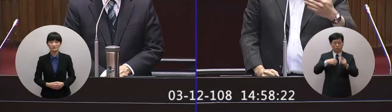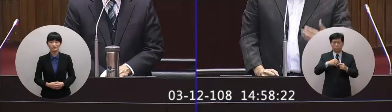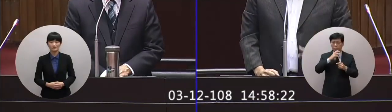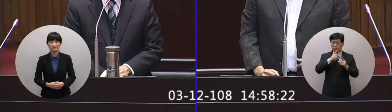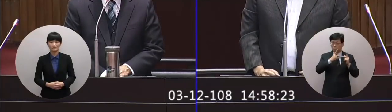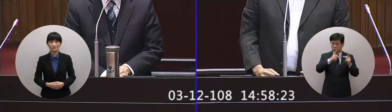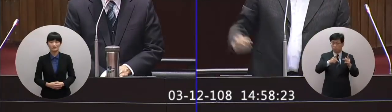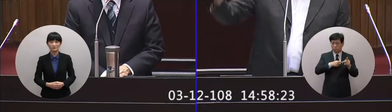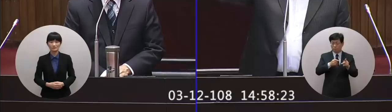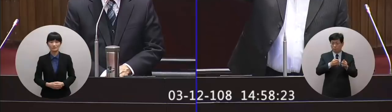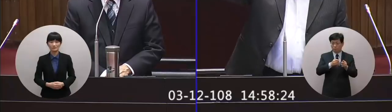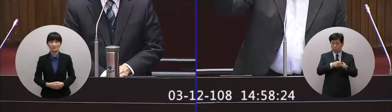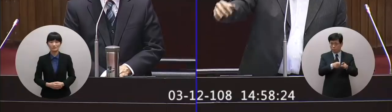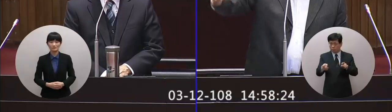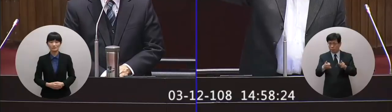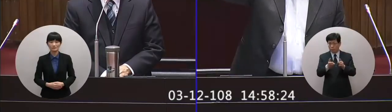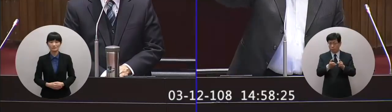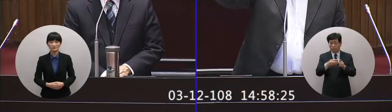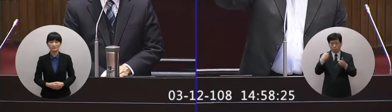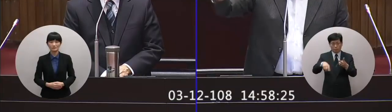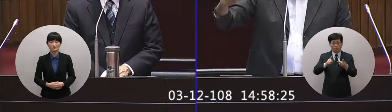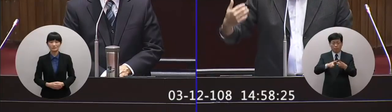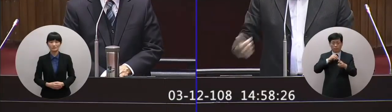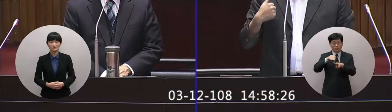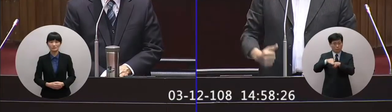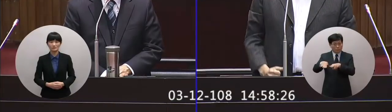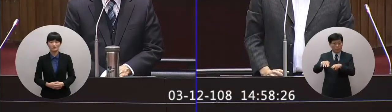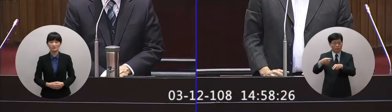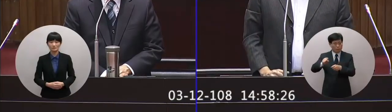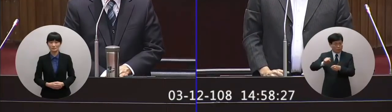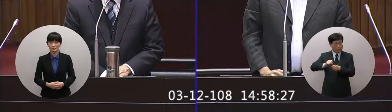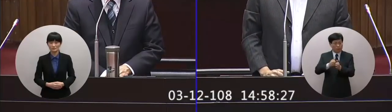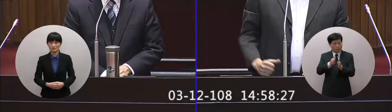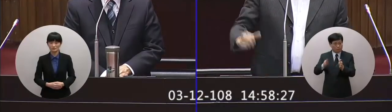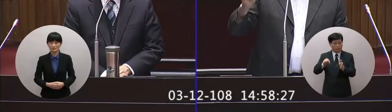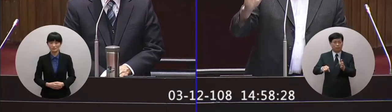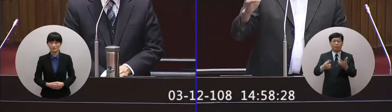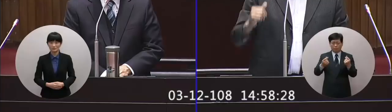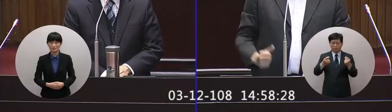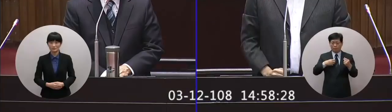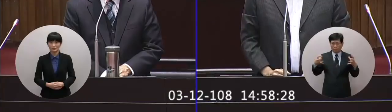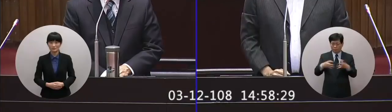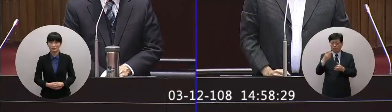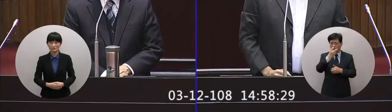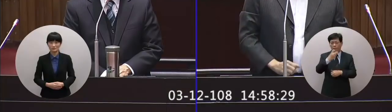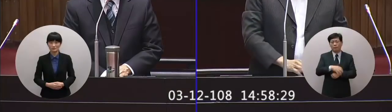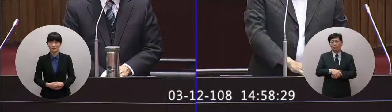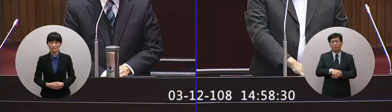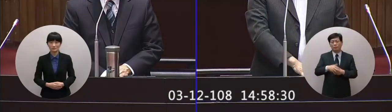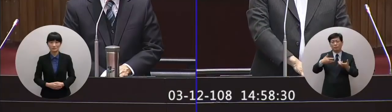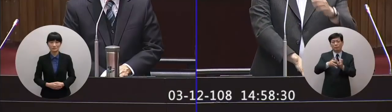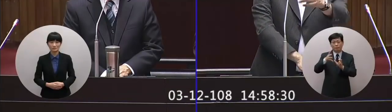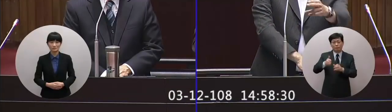高捷延伸，甚至刚才讲的高铁南移的部分，都要做通盘的考量。部